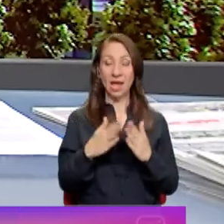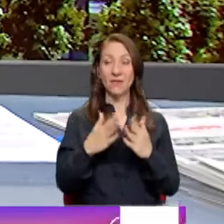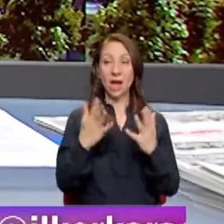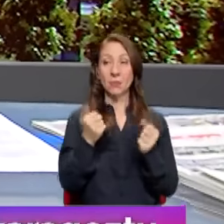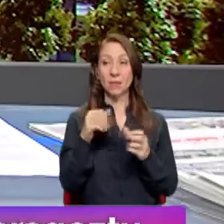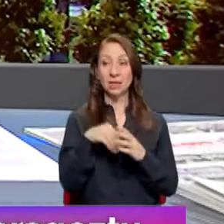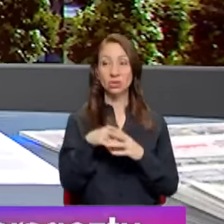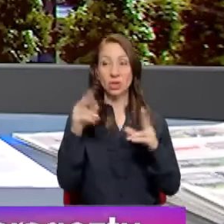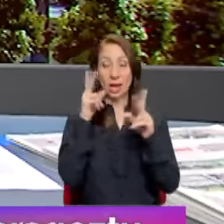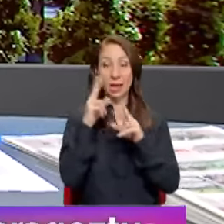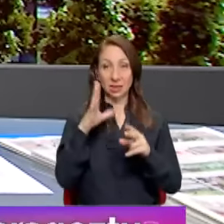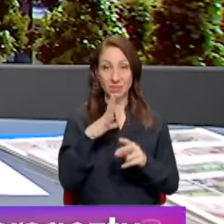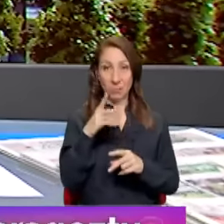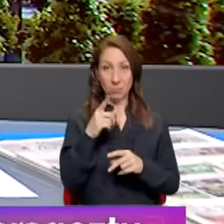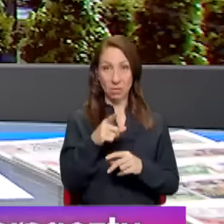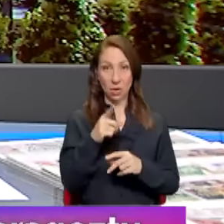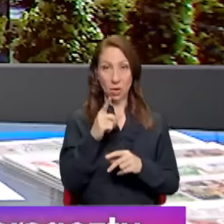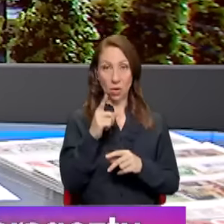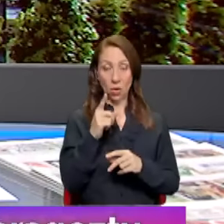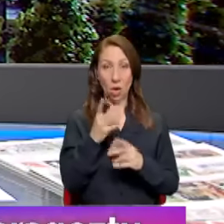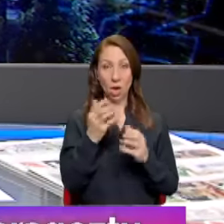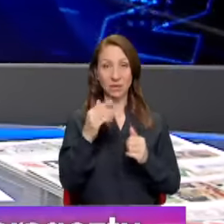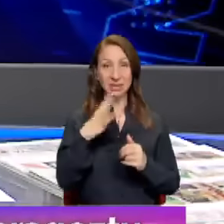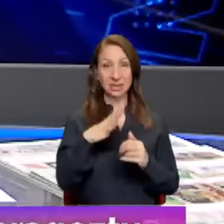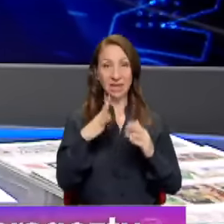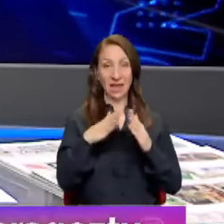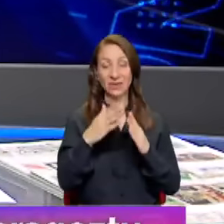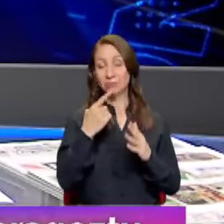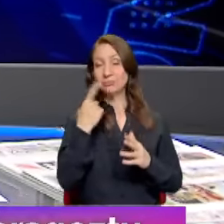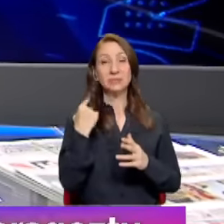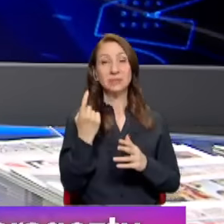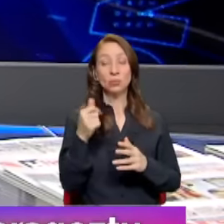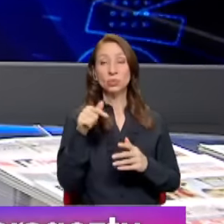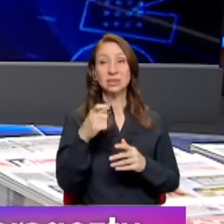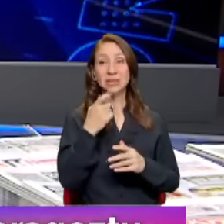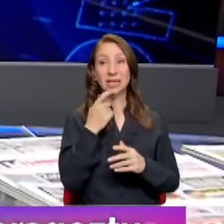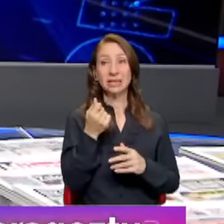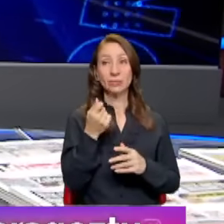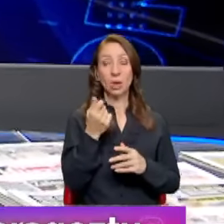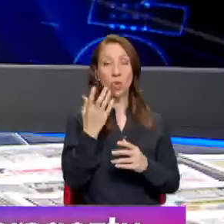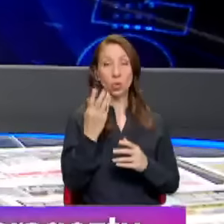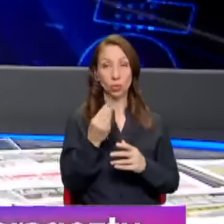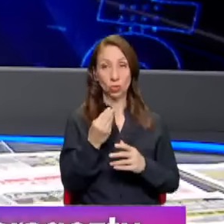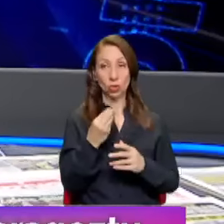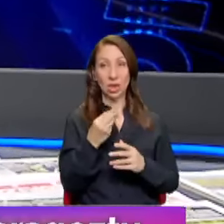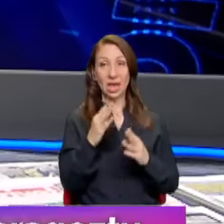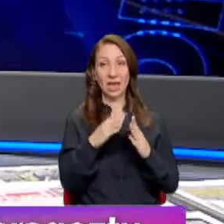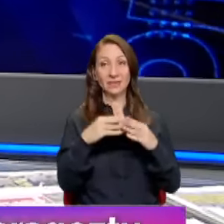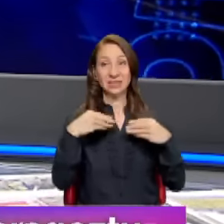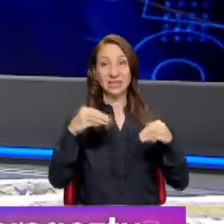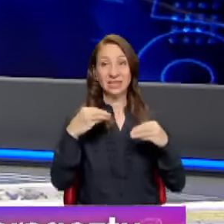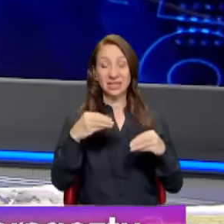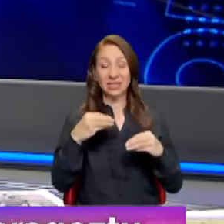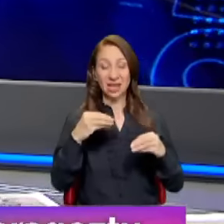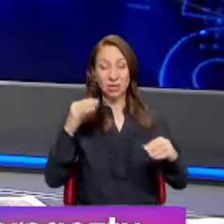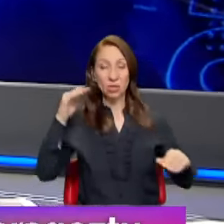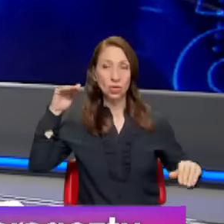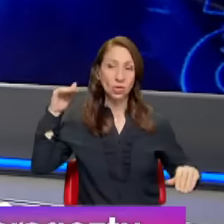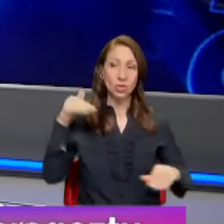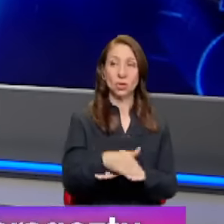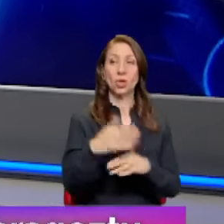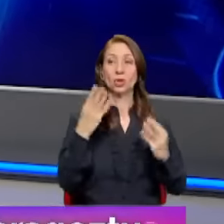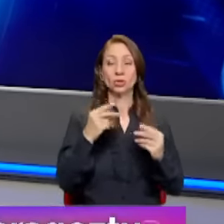alabilme hayaliniz var mı o almak istediğiniz ev geçen sene ne kadardı Bu sene ne kadar oldu konut satışlarının çakıldığını da